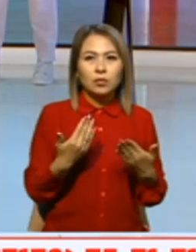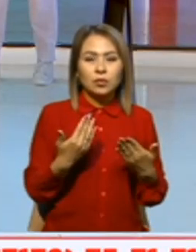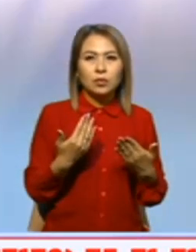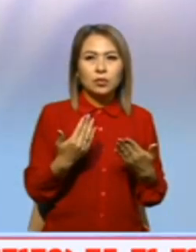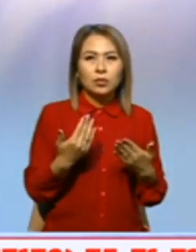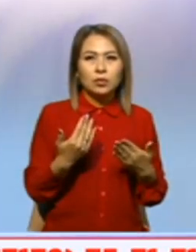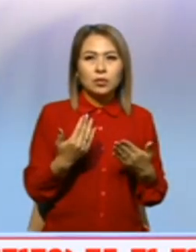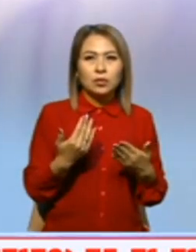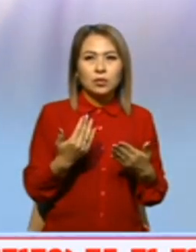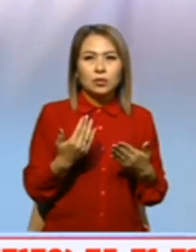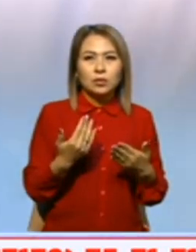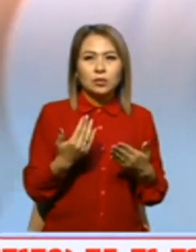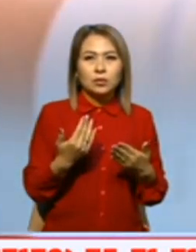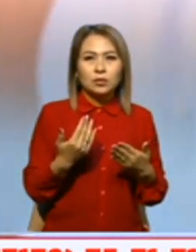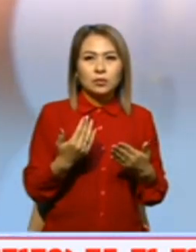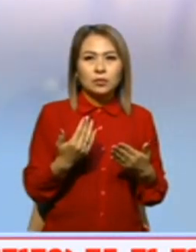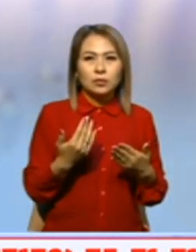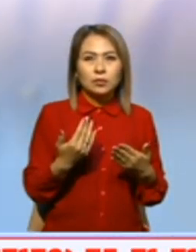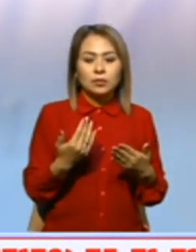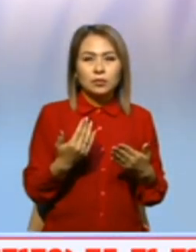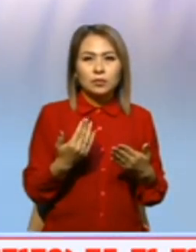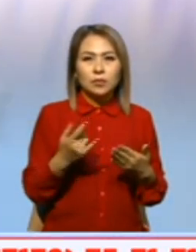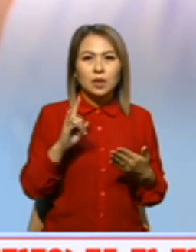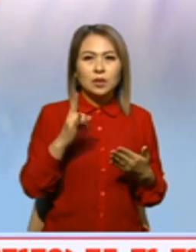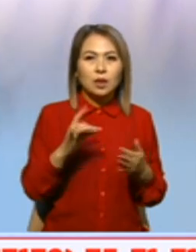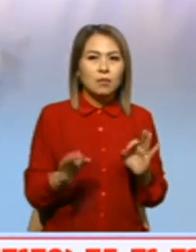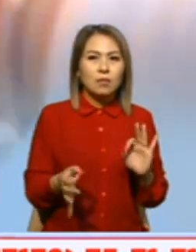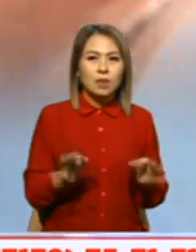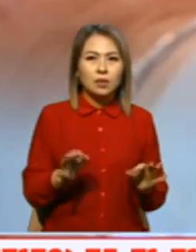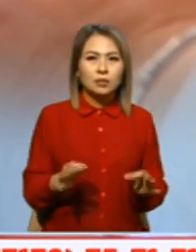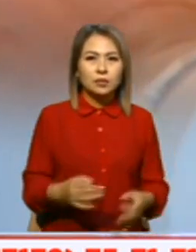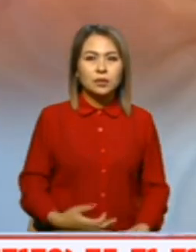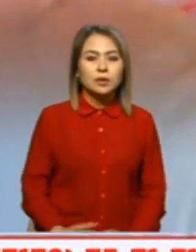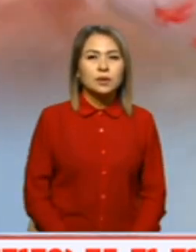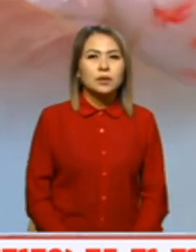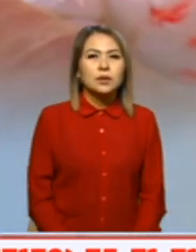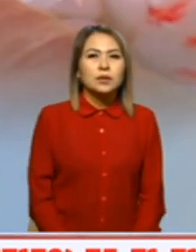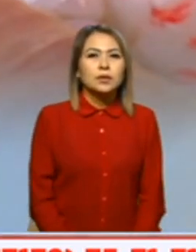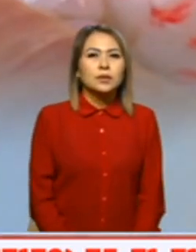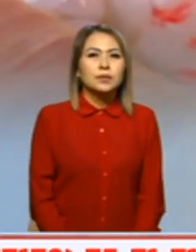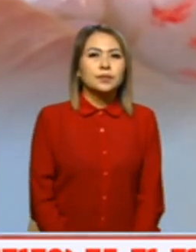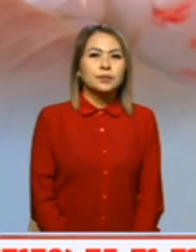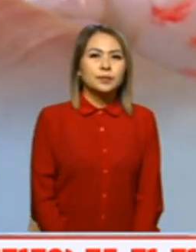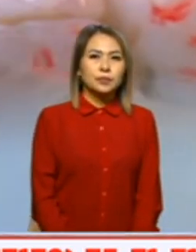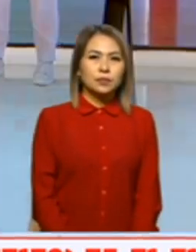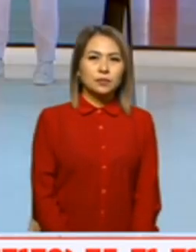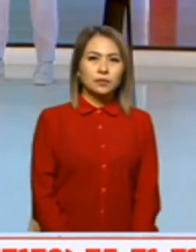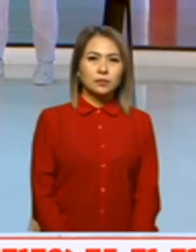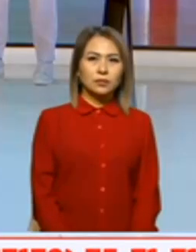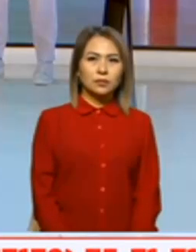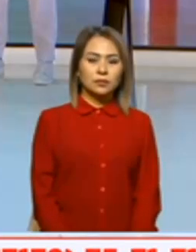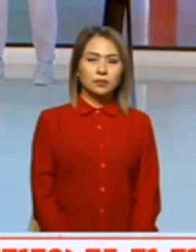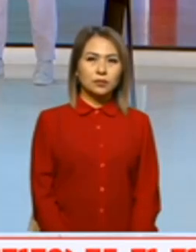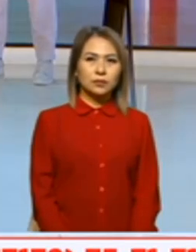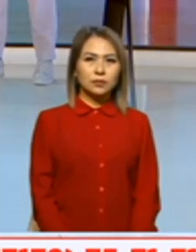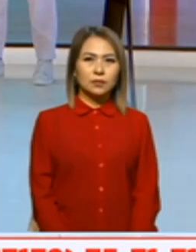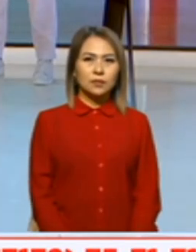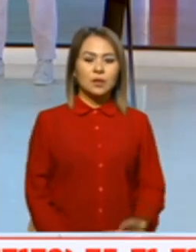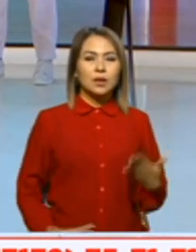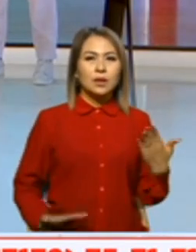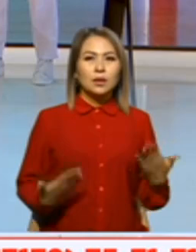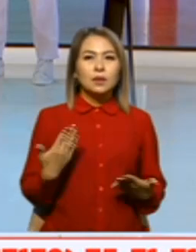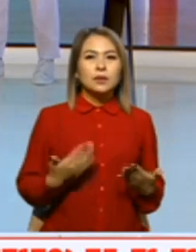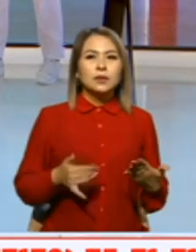ол біз айтамыз ғой, нормальный явление деп айтамыз. Бізге хабарласқан жаңа көрерменімізбен байланыс үзілген екен, егер де сіз